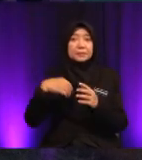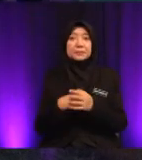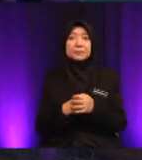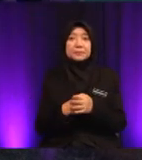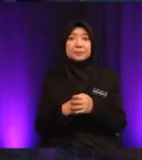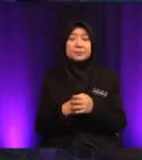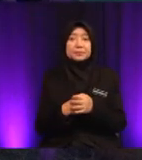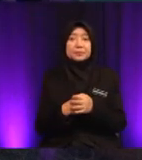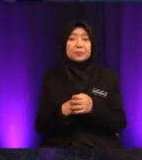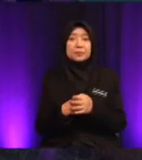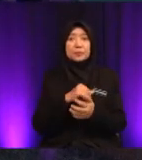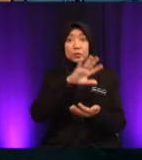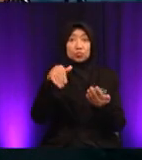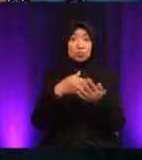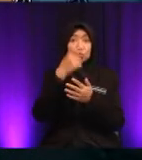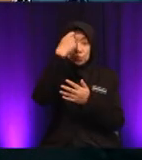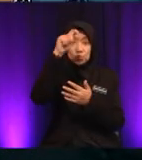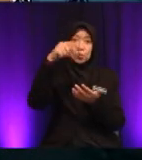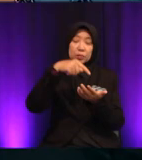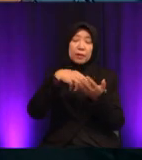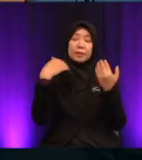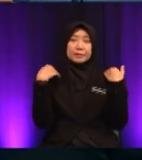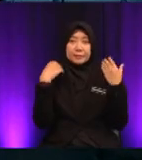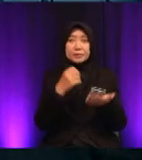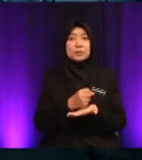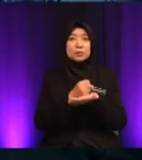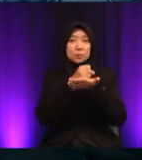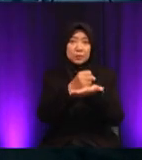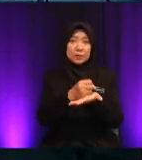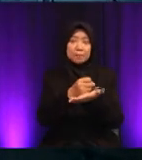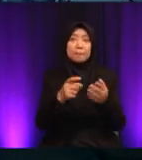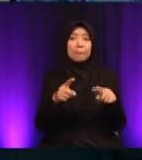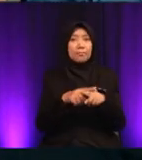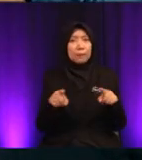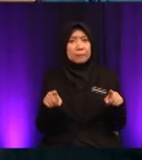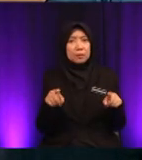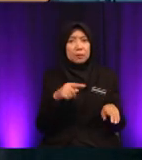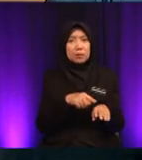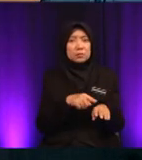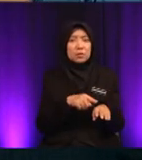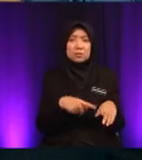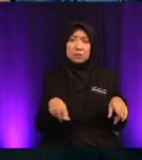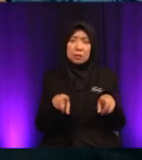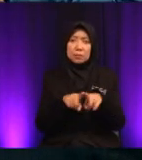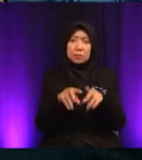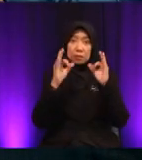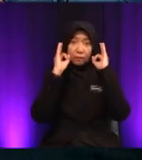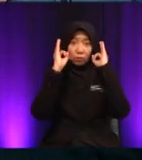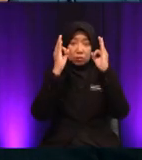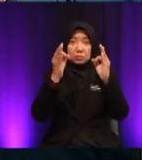masing-masing Ini dia ada dia punya sumbangan inilah Oke kita fokuskan di sini adalah